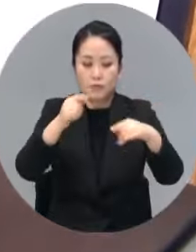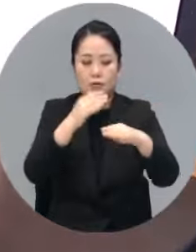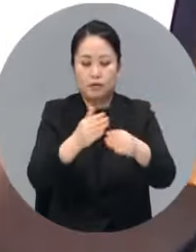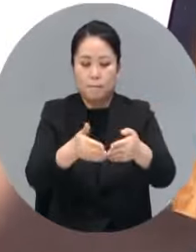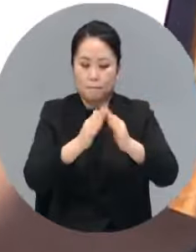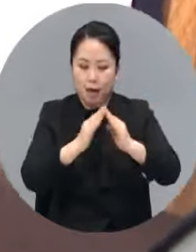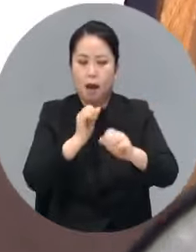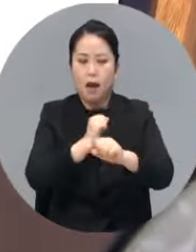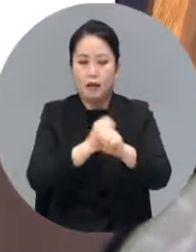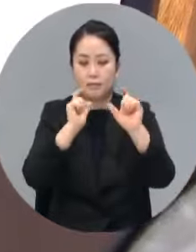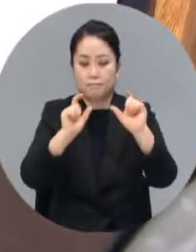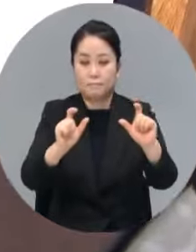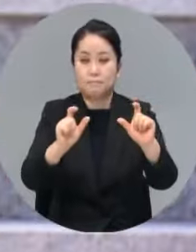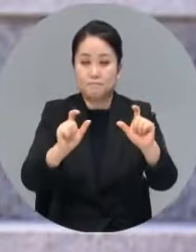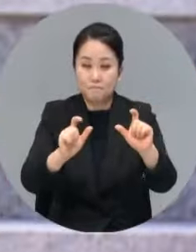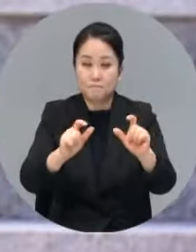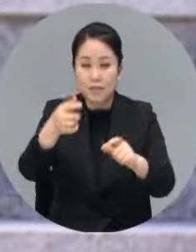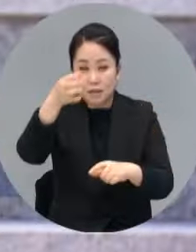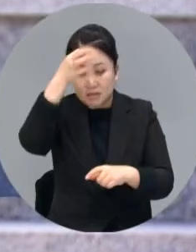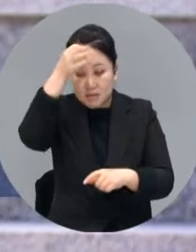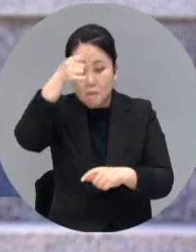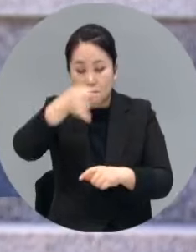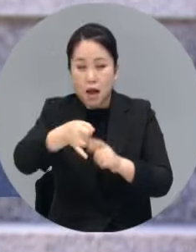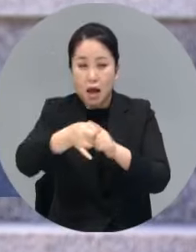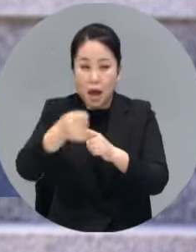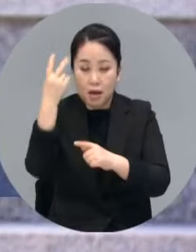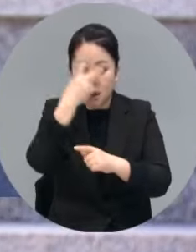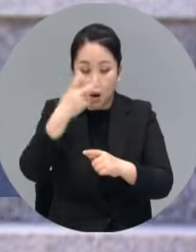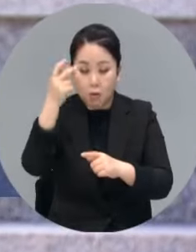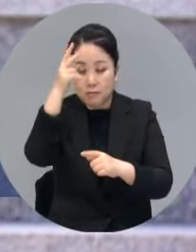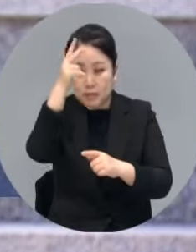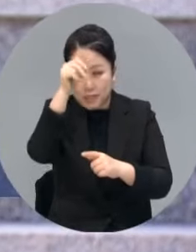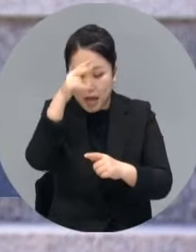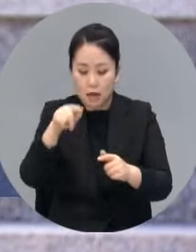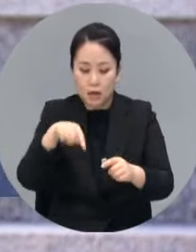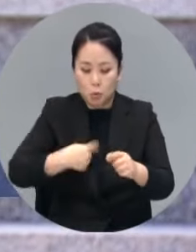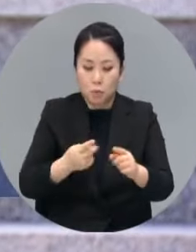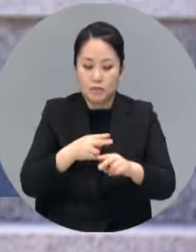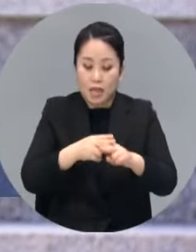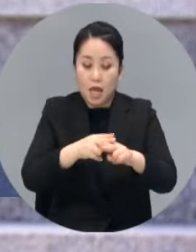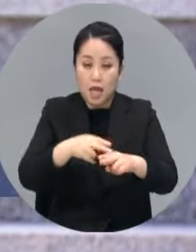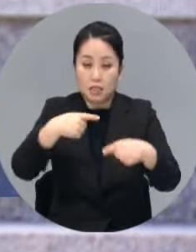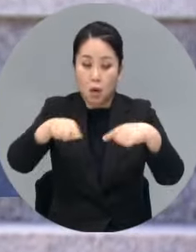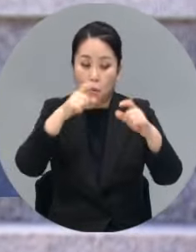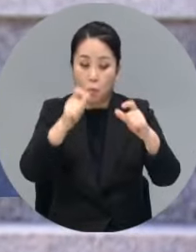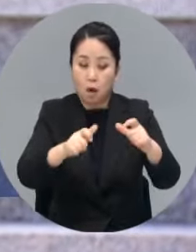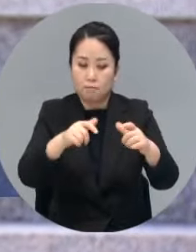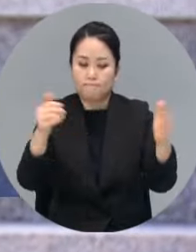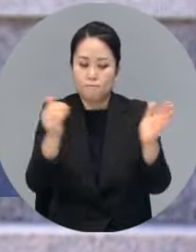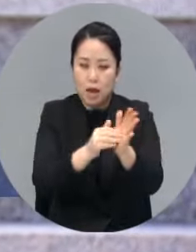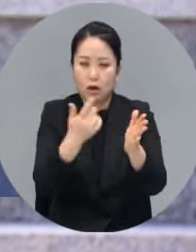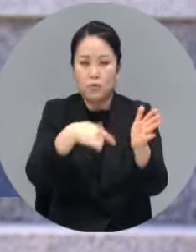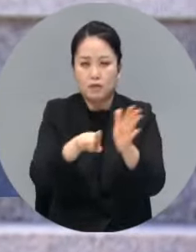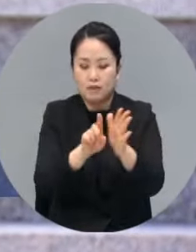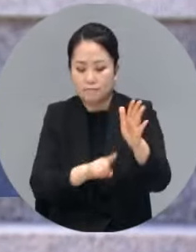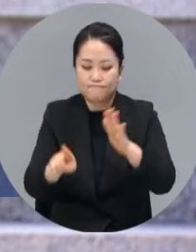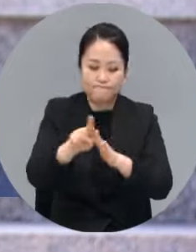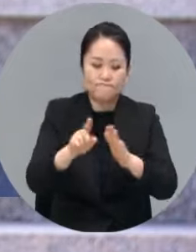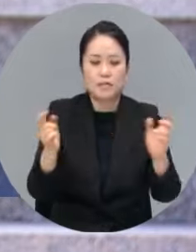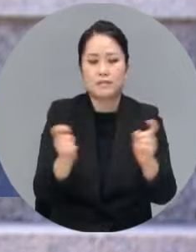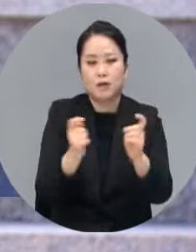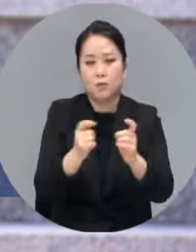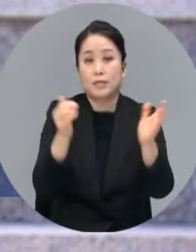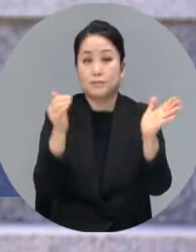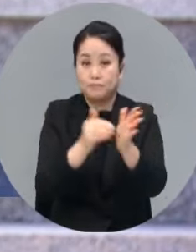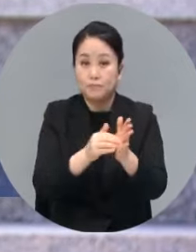선언했습니다. 무능한 검찰 독재 정권 종식을 위해 맨 앞에서 싸우겠습니다. 인기에 연연하지